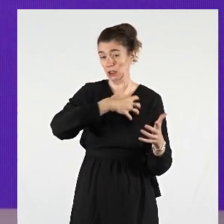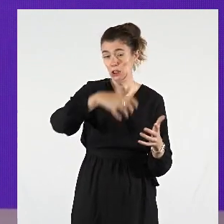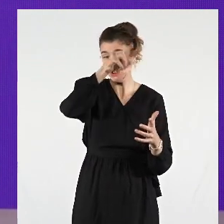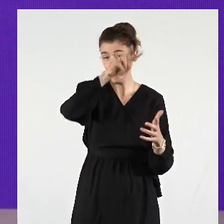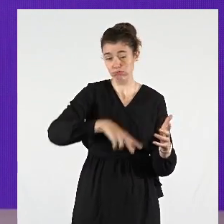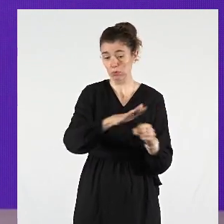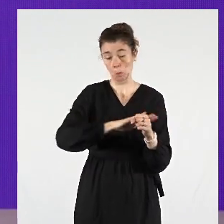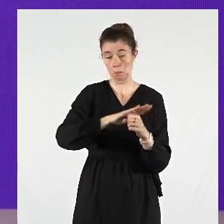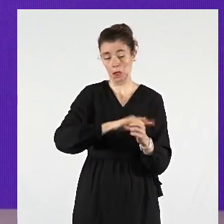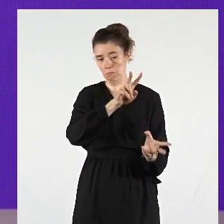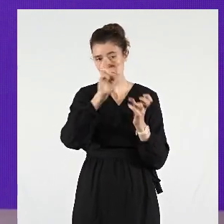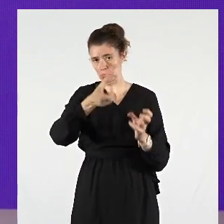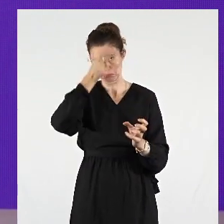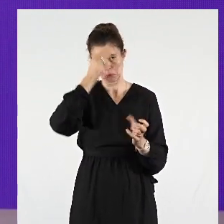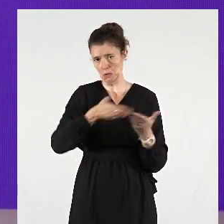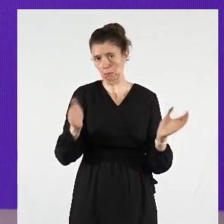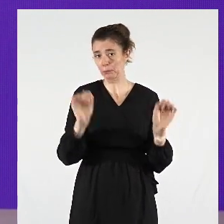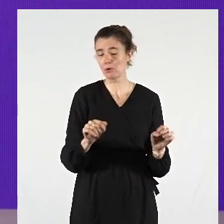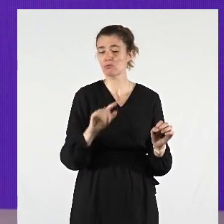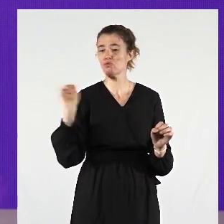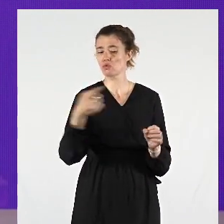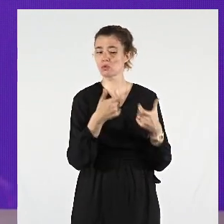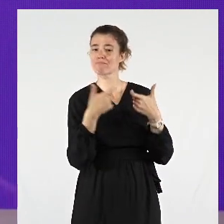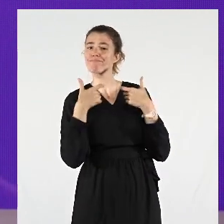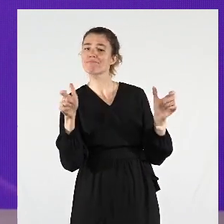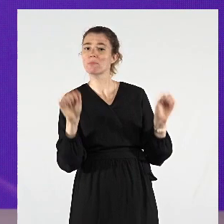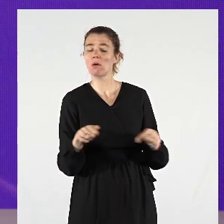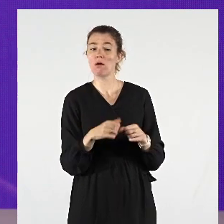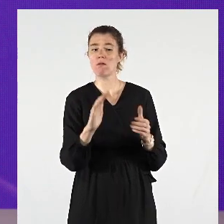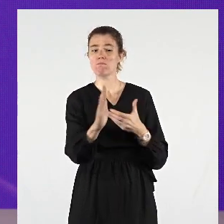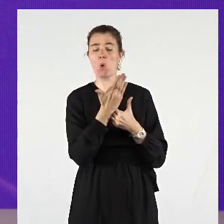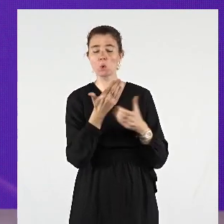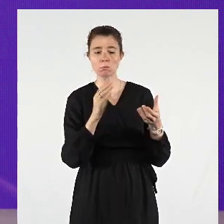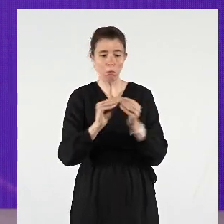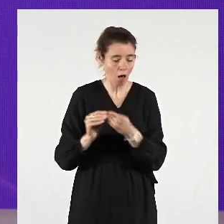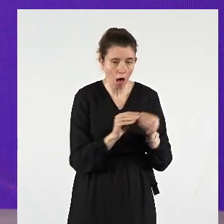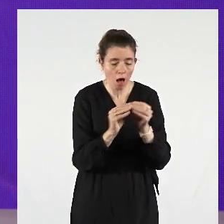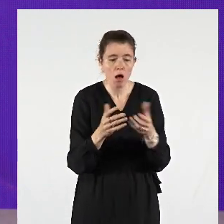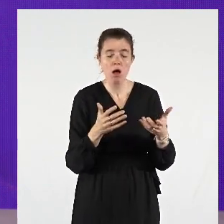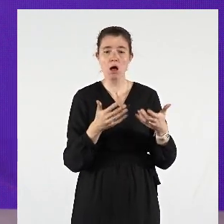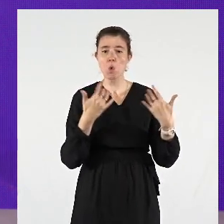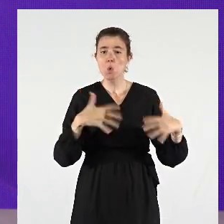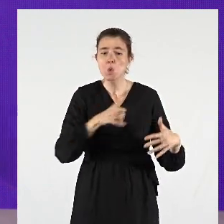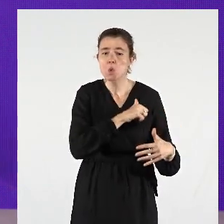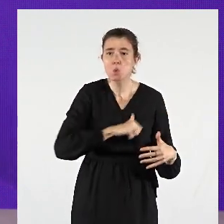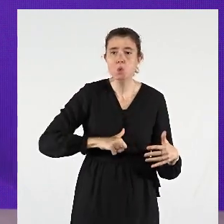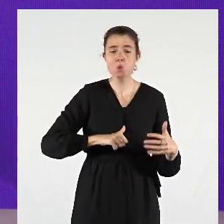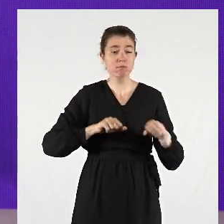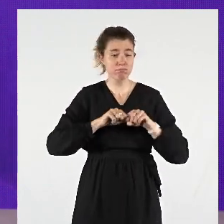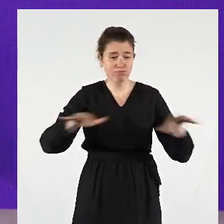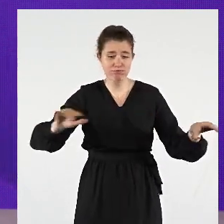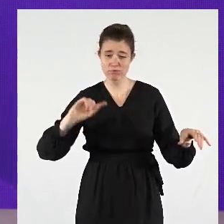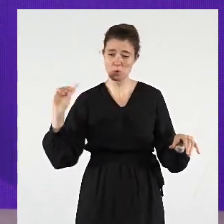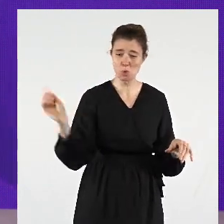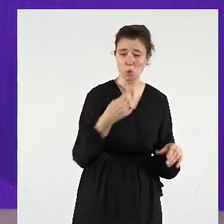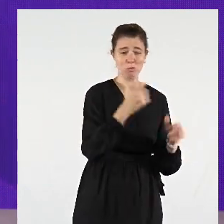donc très accessible. Il montre cette sinistralité importante, il montre cette sinistralité étendue sur tous les établissements, sur tous les secteurs,